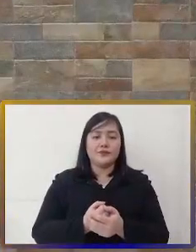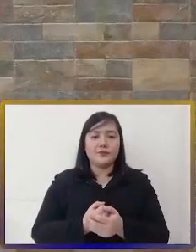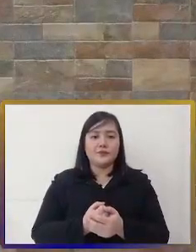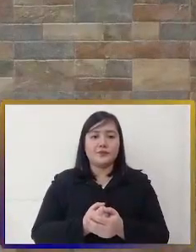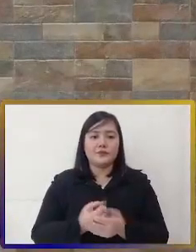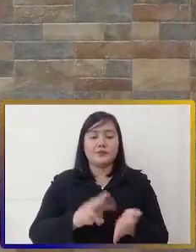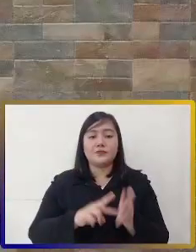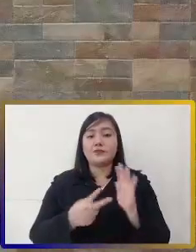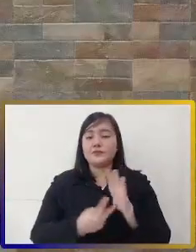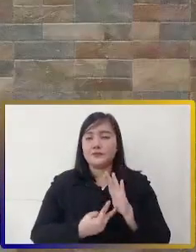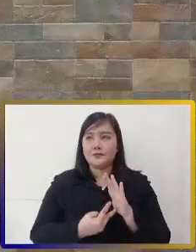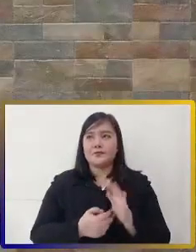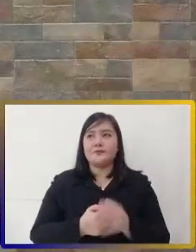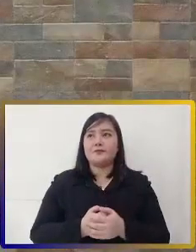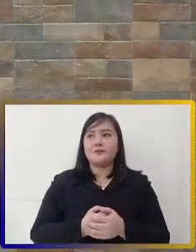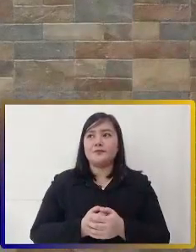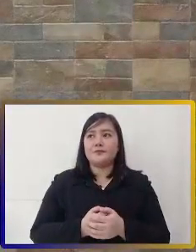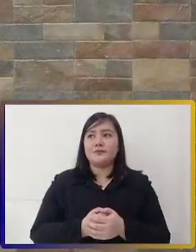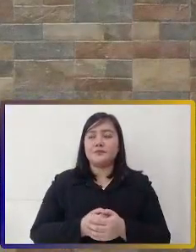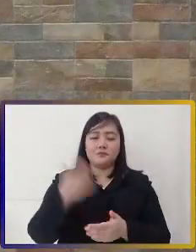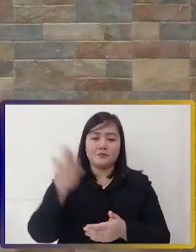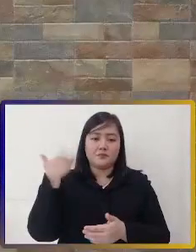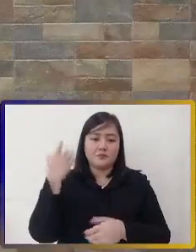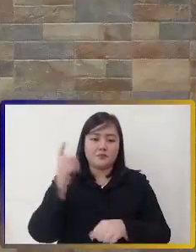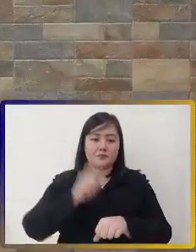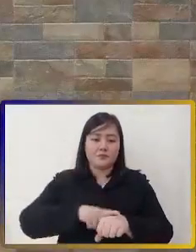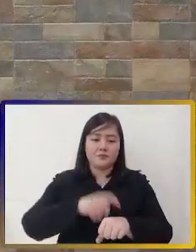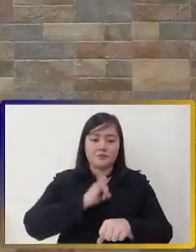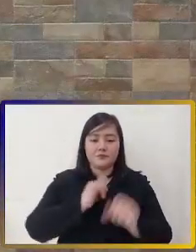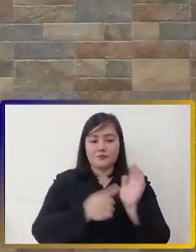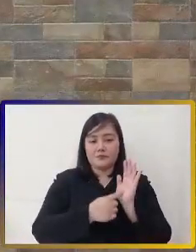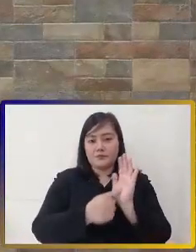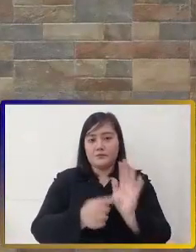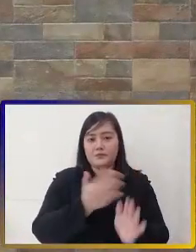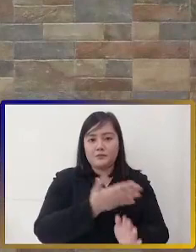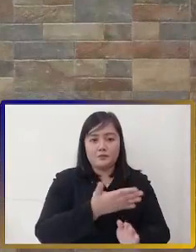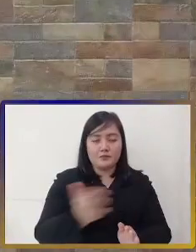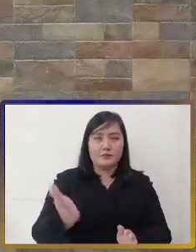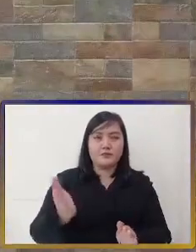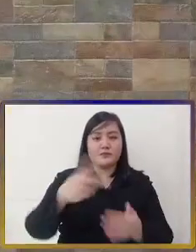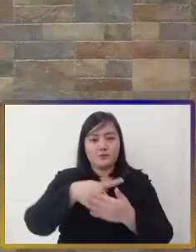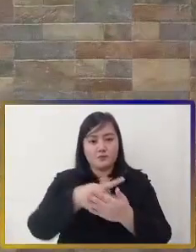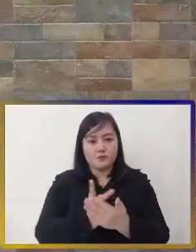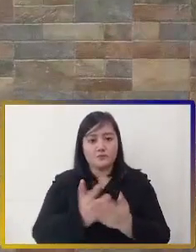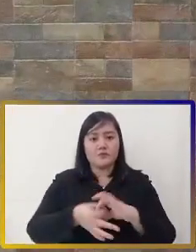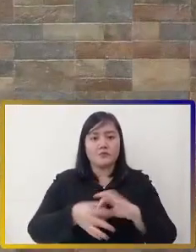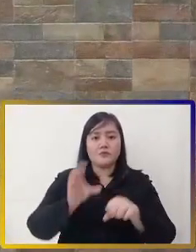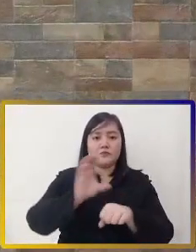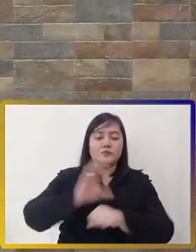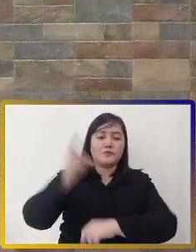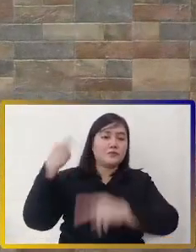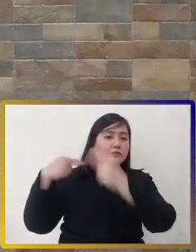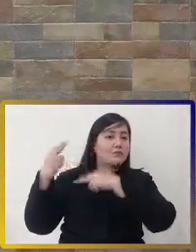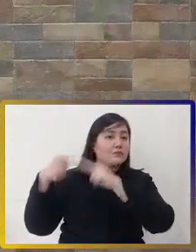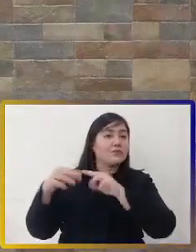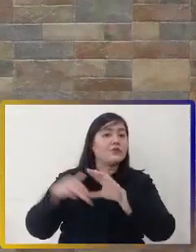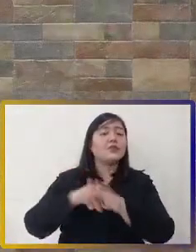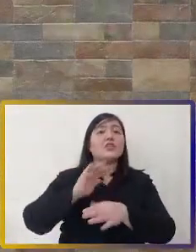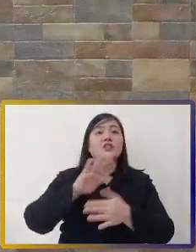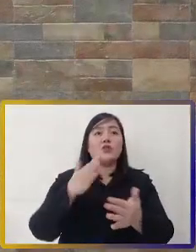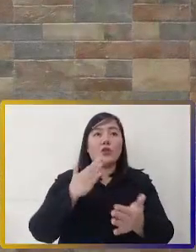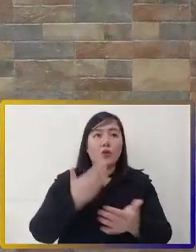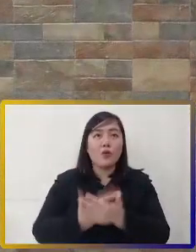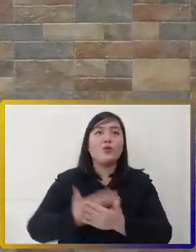sa pinakita ko po sa inyo last time na outline ng church history, sa bawat age na nandoon, mula doon